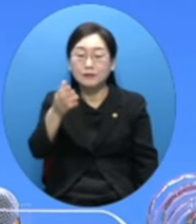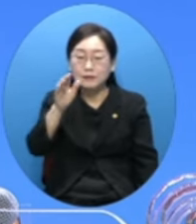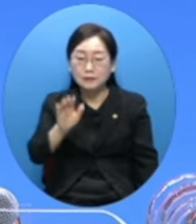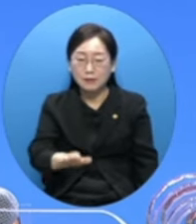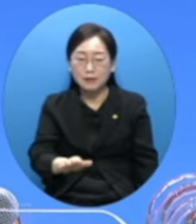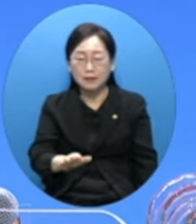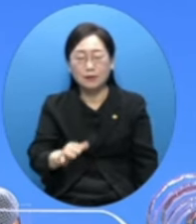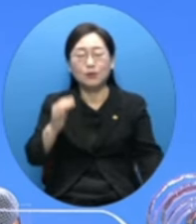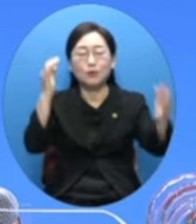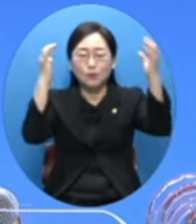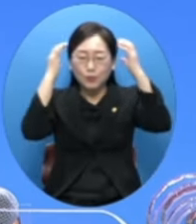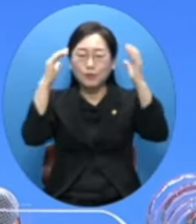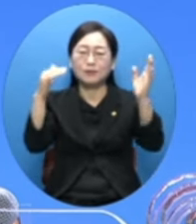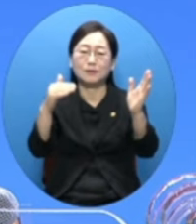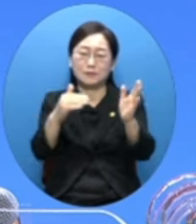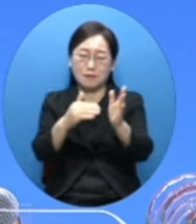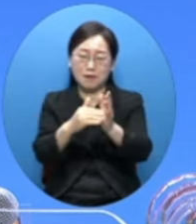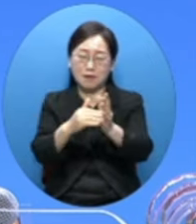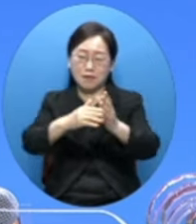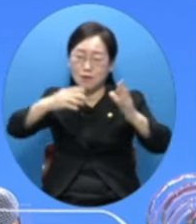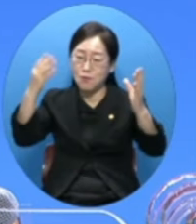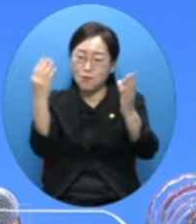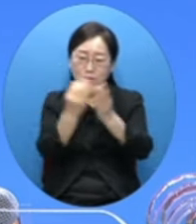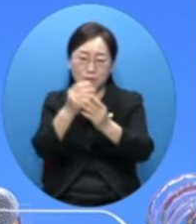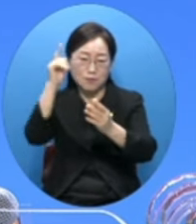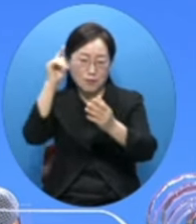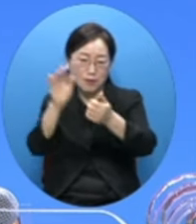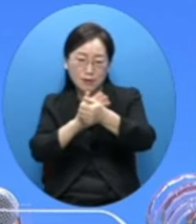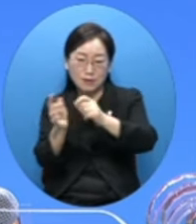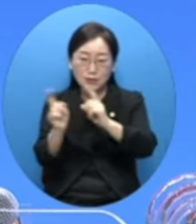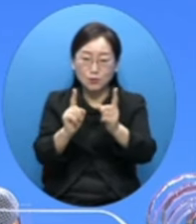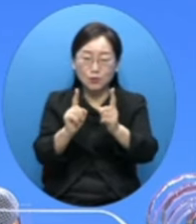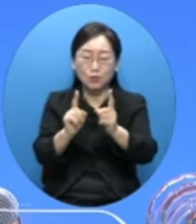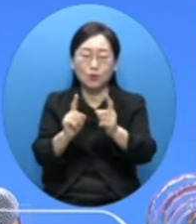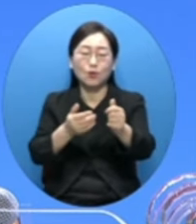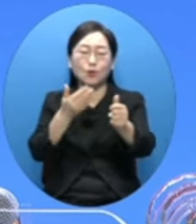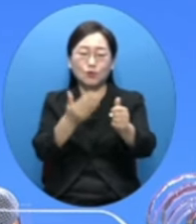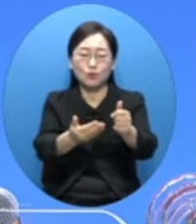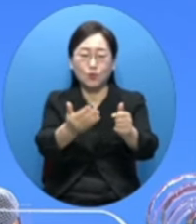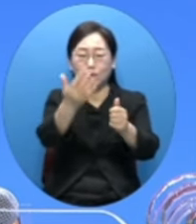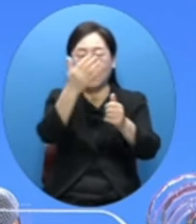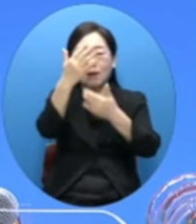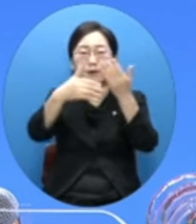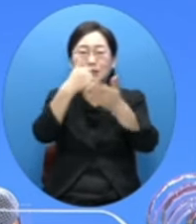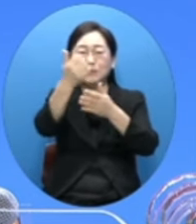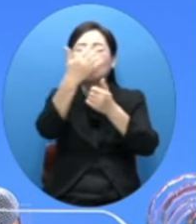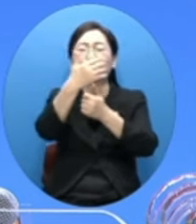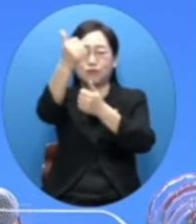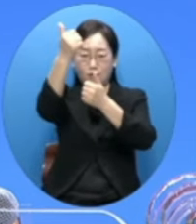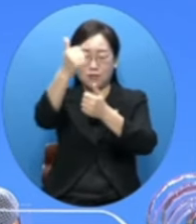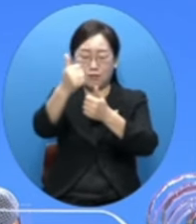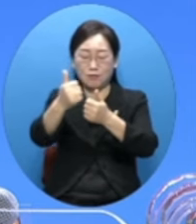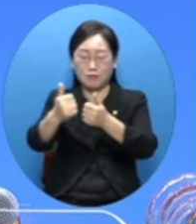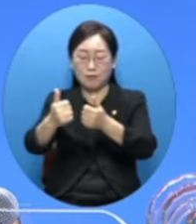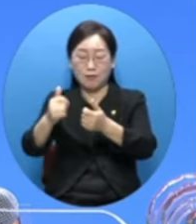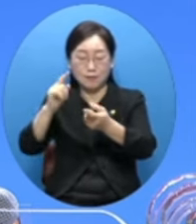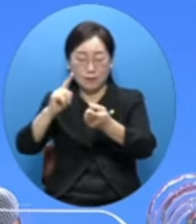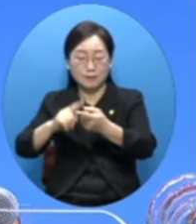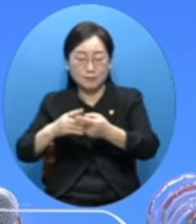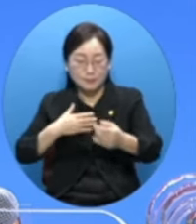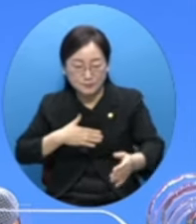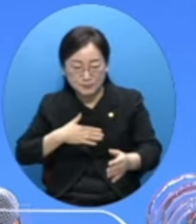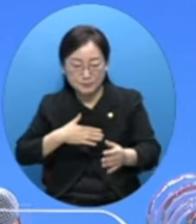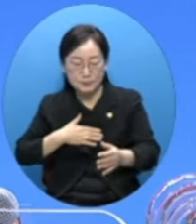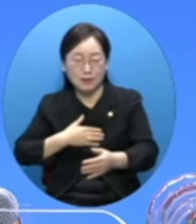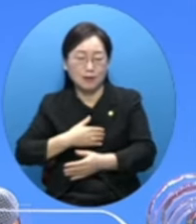고통을 당하지 않냐고 완전한 치료를 위해서 천국으로 미리 불러가셨다. 그래서 제가 장례식 때 그 말씀을 하니까 그 부모님이